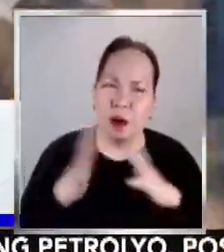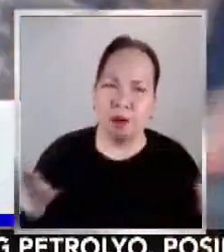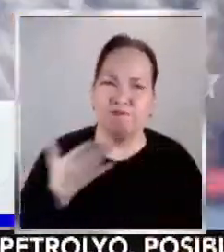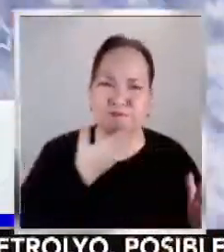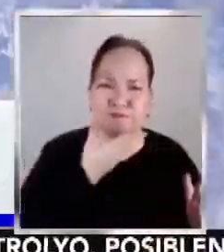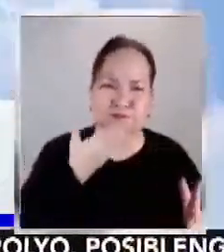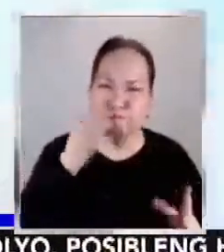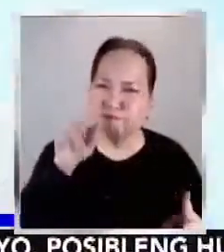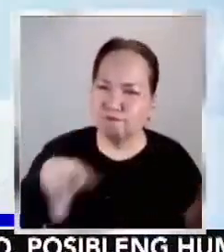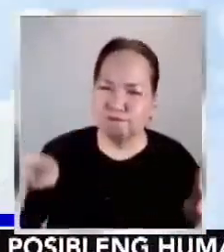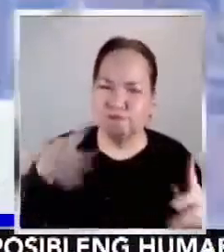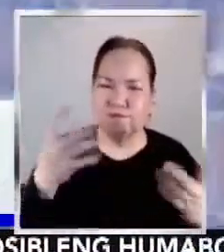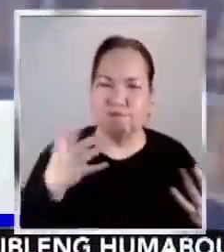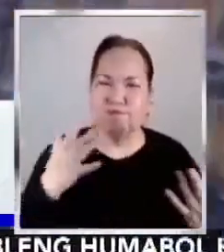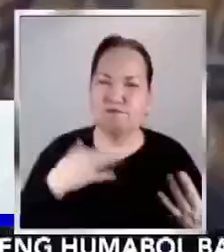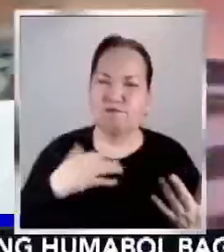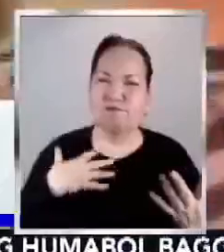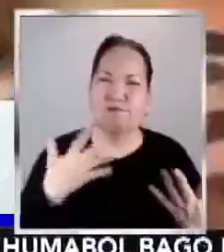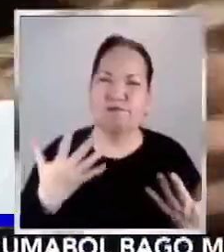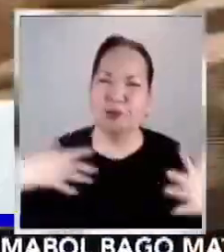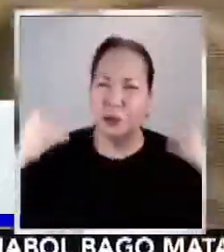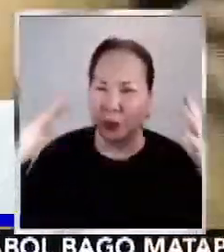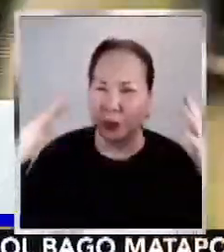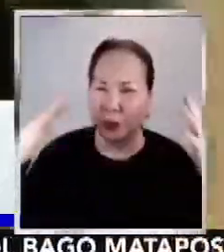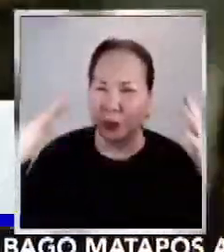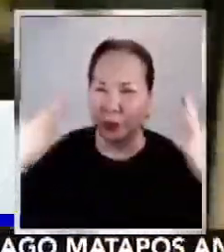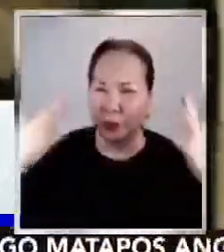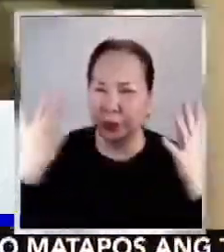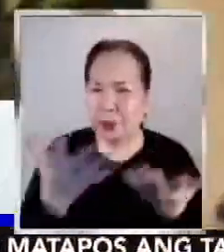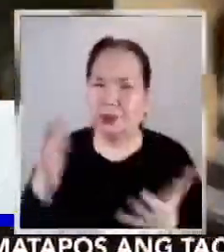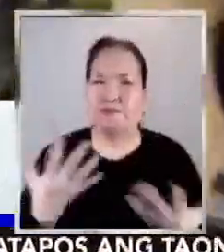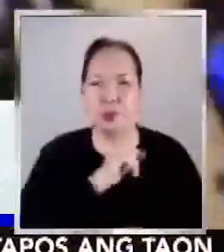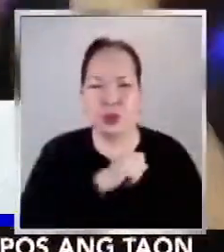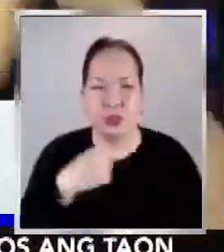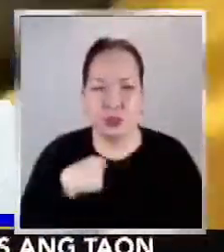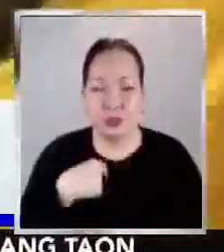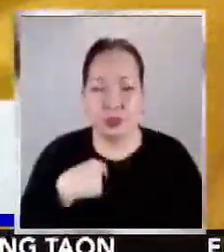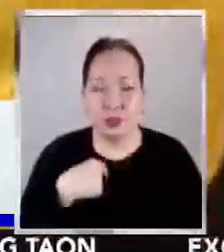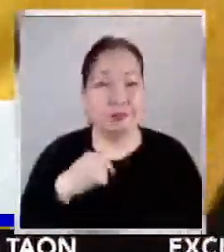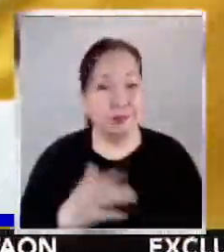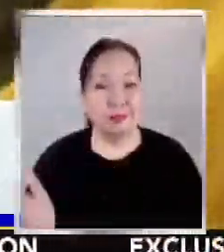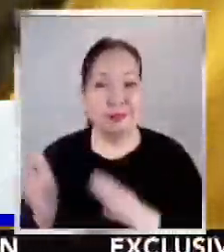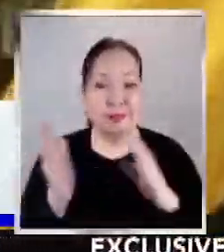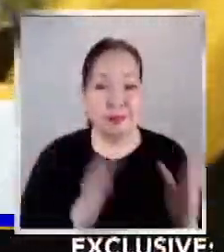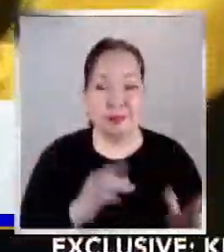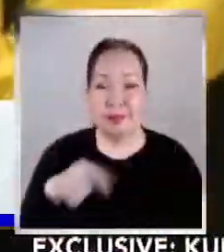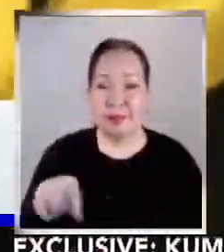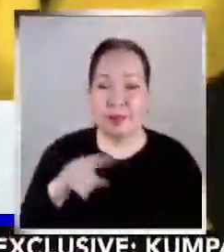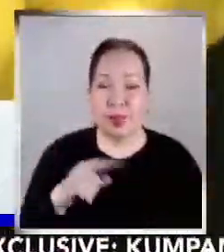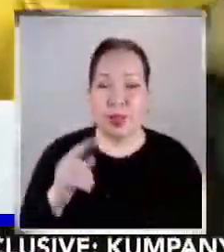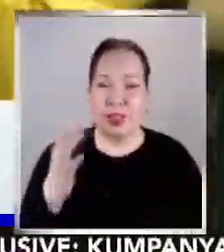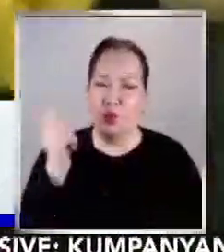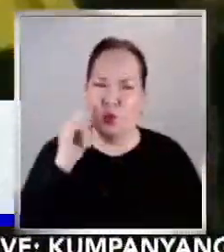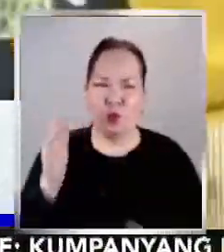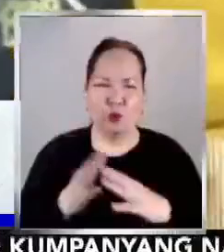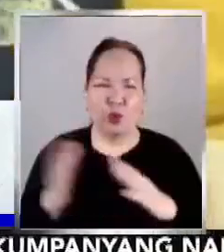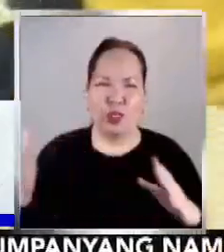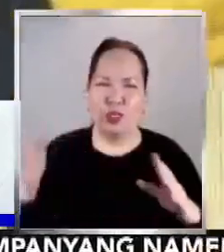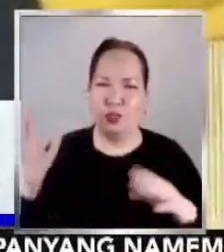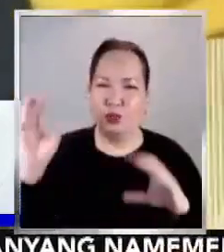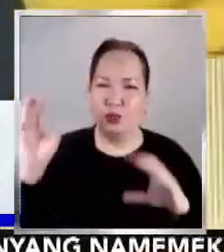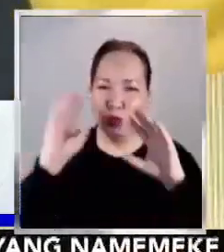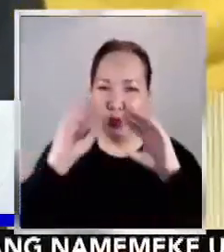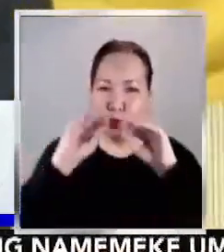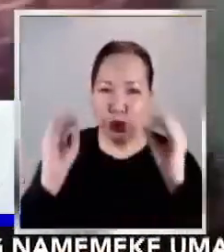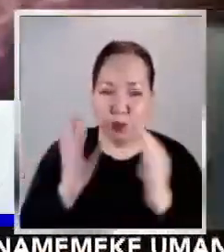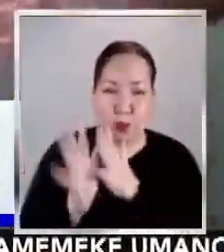dito. Tila naging isang grand Christmas party naman ang sayang dala na ma-challenger ng Running Man Philippines na sina